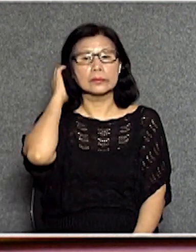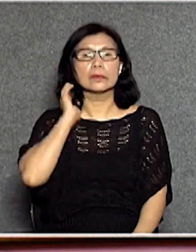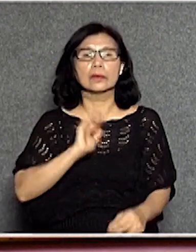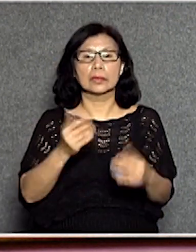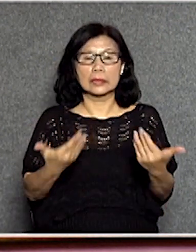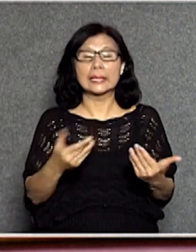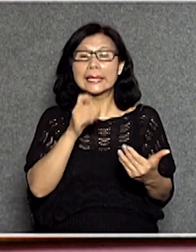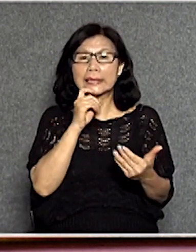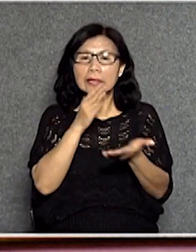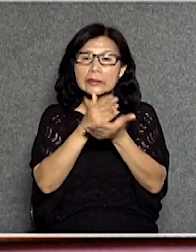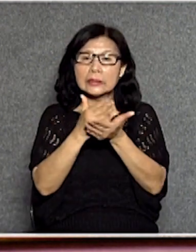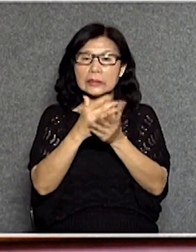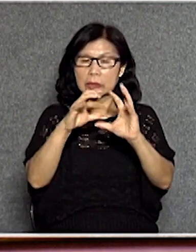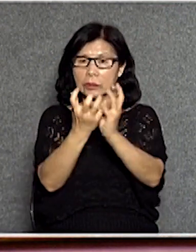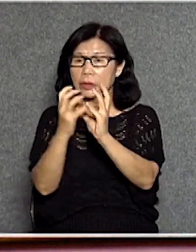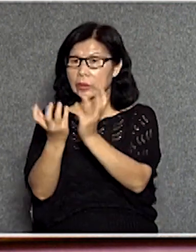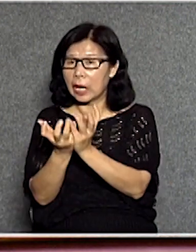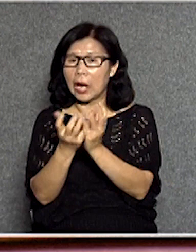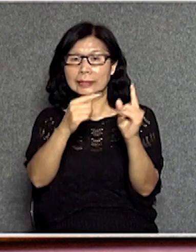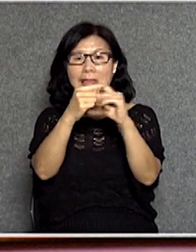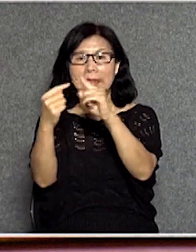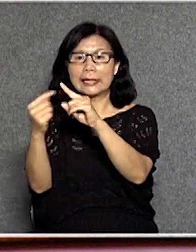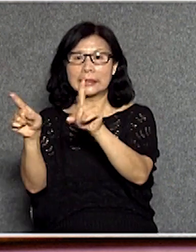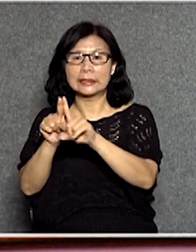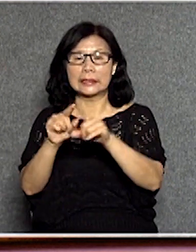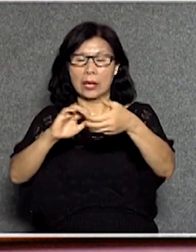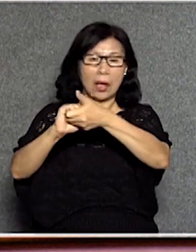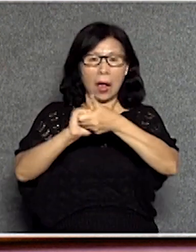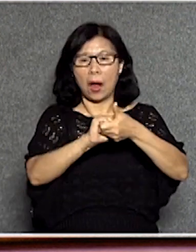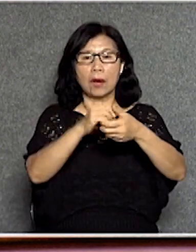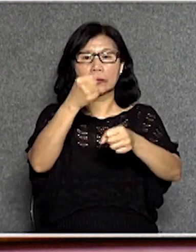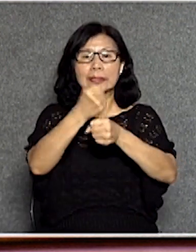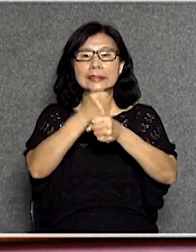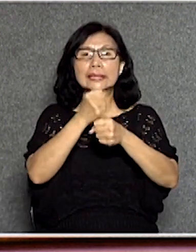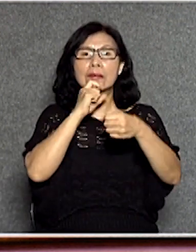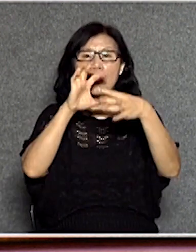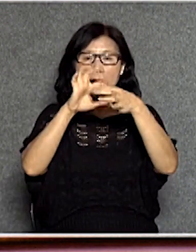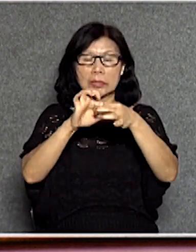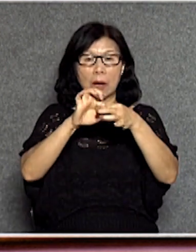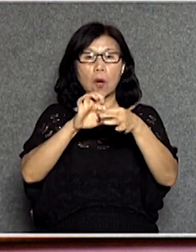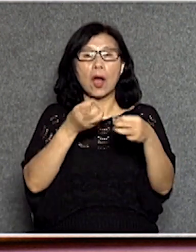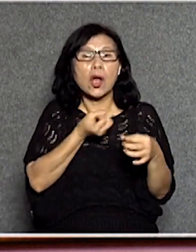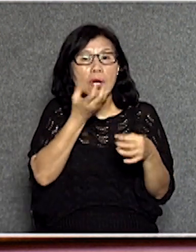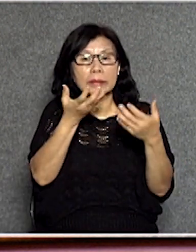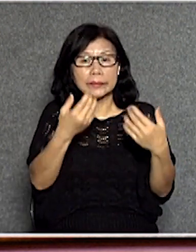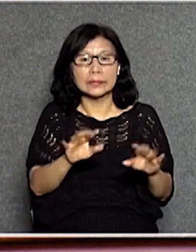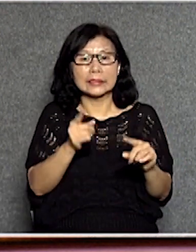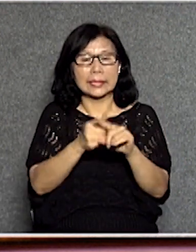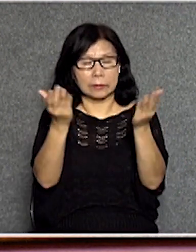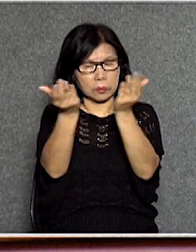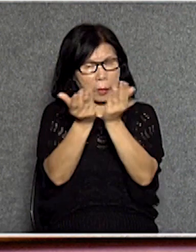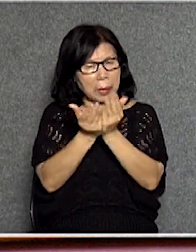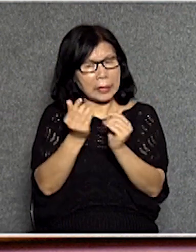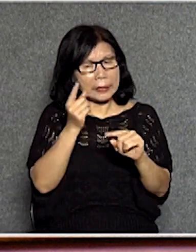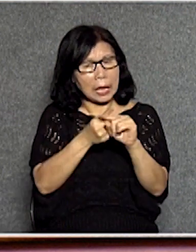織不同的持份者是就著一些相關的建議呢去論證